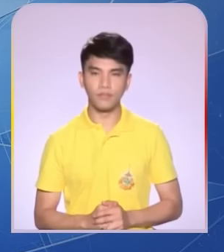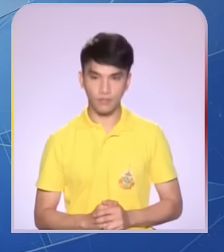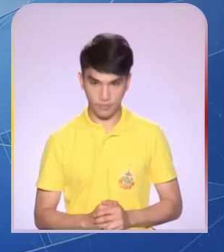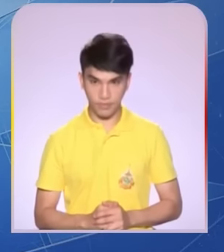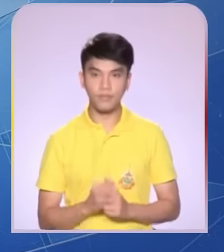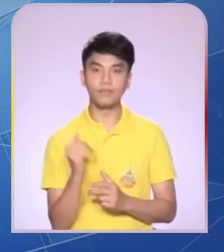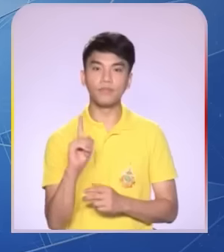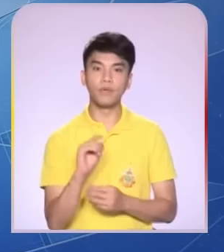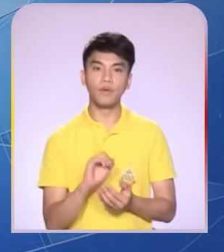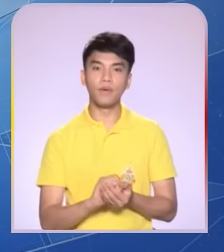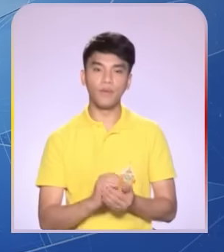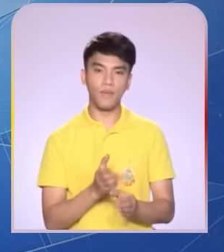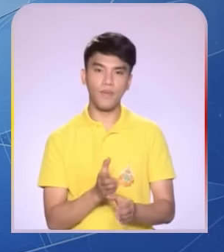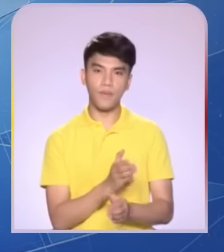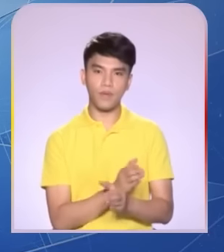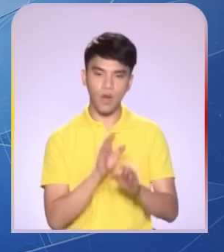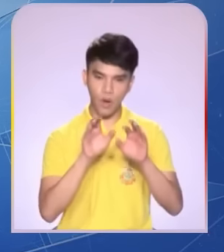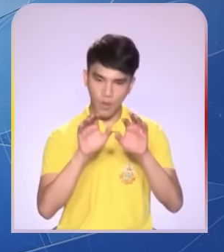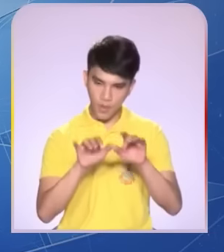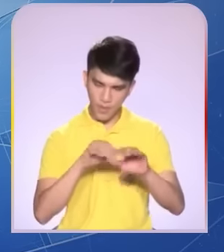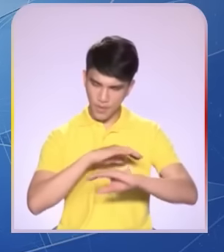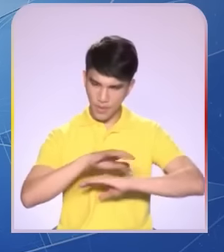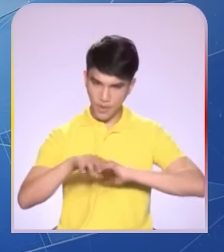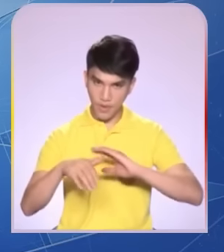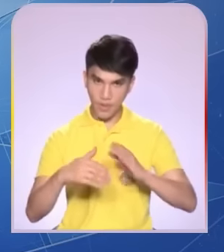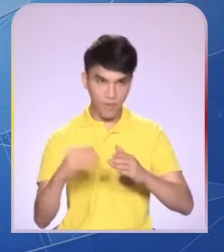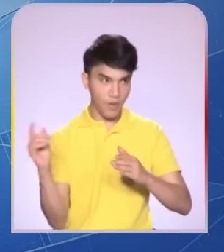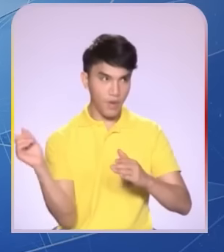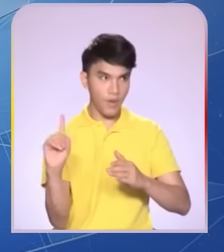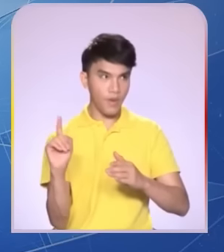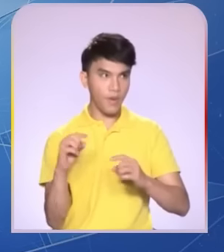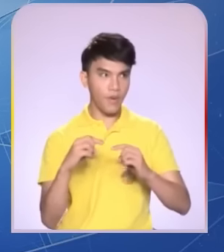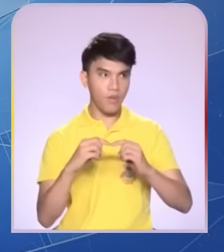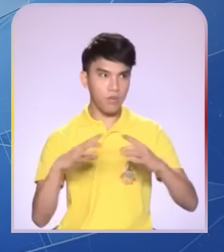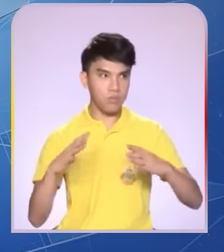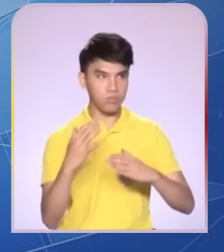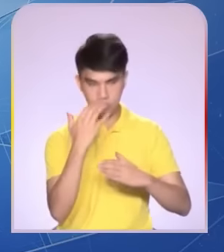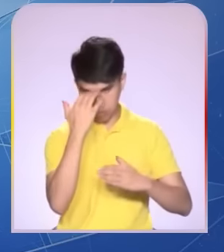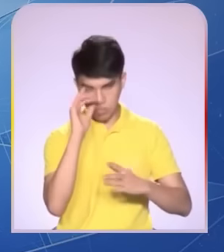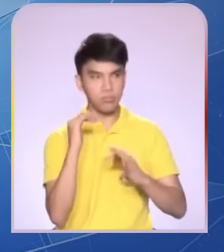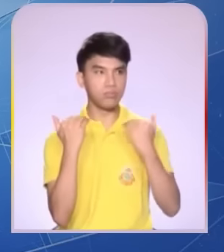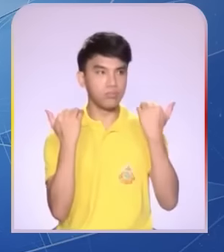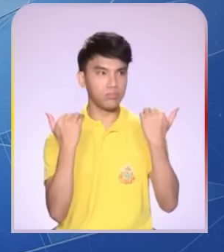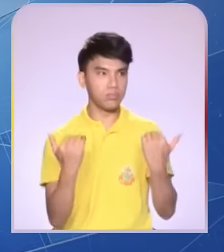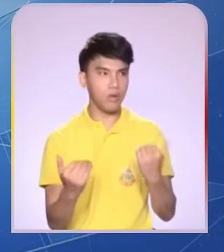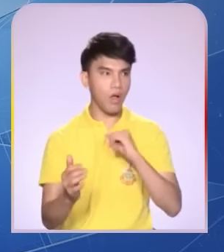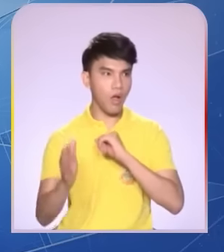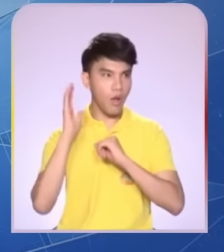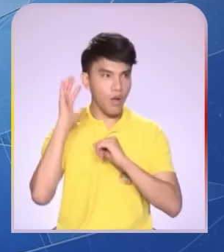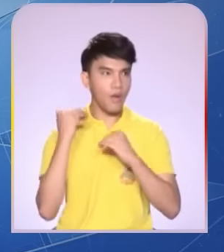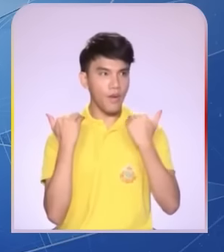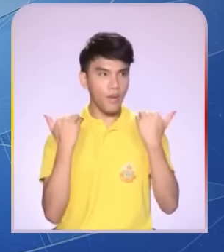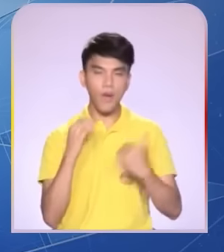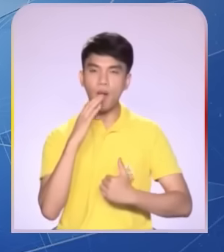พี่กบที่โพสต์ก่อนหน้านี้กับคลิปนี้หลายคนบอกอ้าวเหมือนกับคนละเรื่องนะเพราะว่าเนี่ยคลิปนี้พี่ขึ้นเวทีนะ